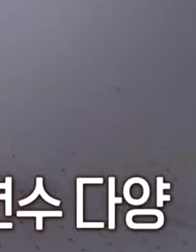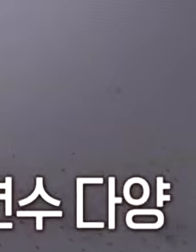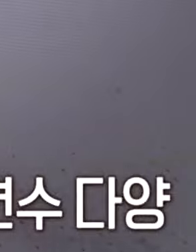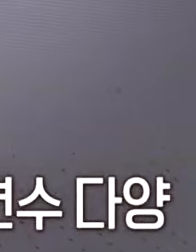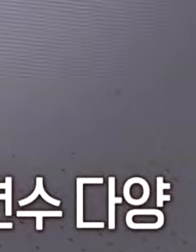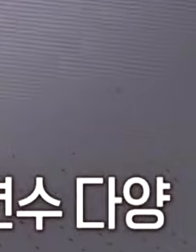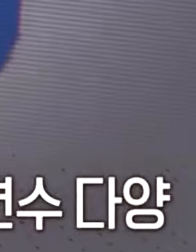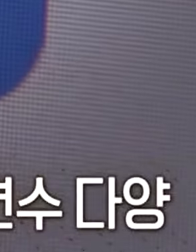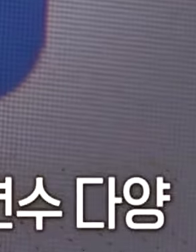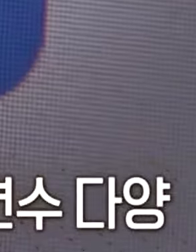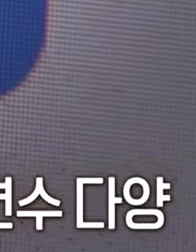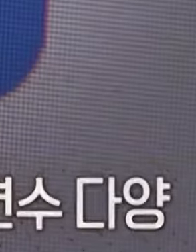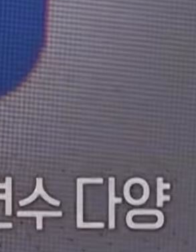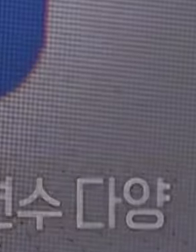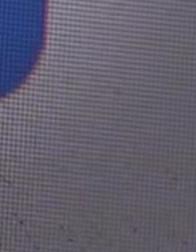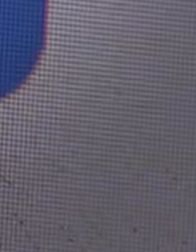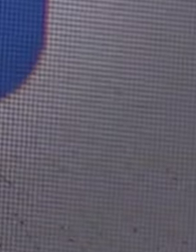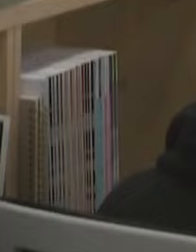오겠습니다